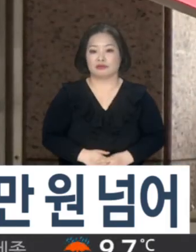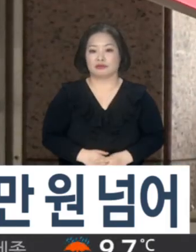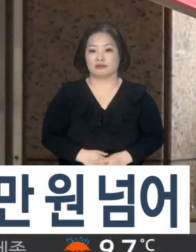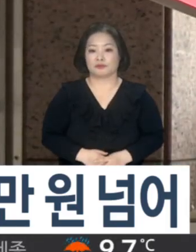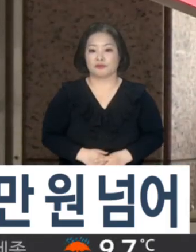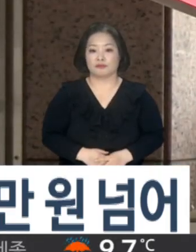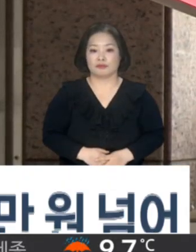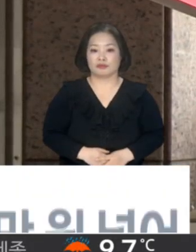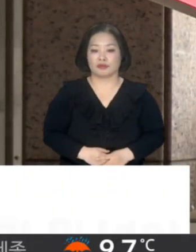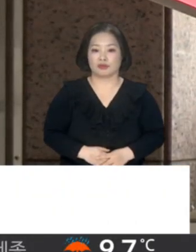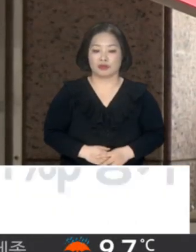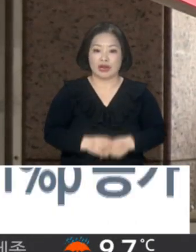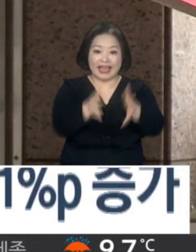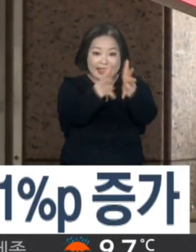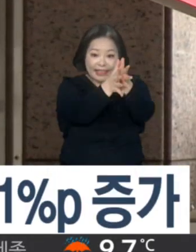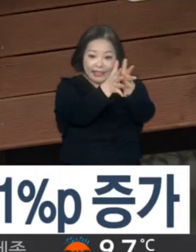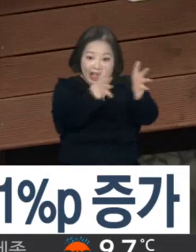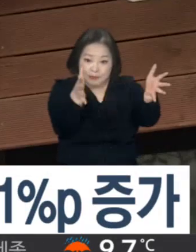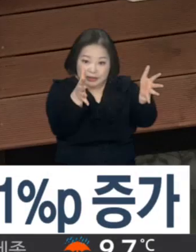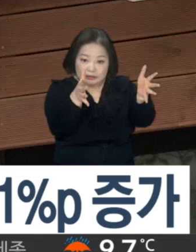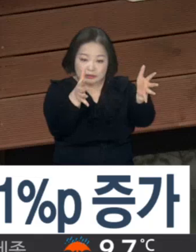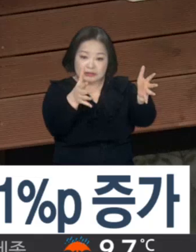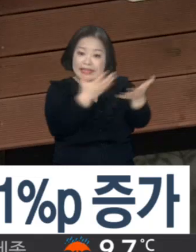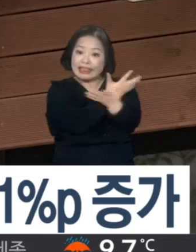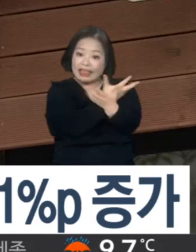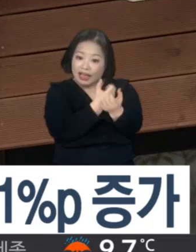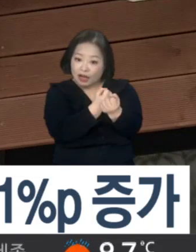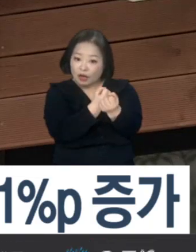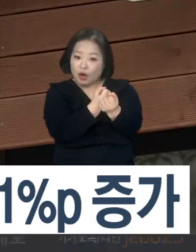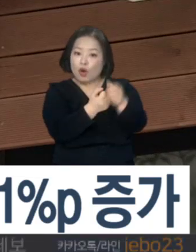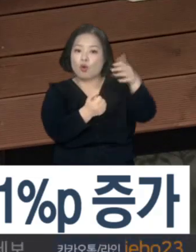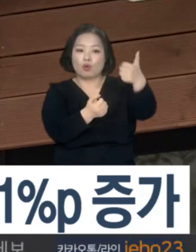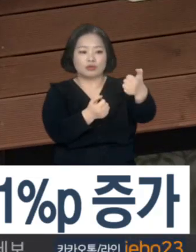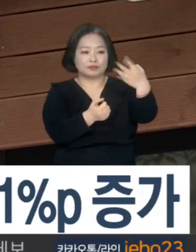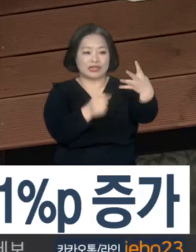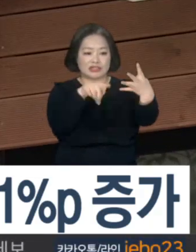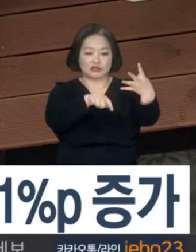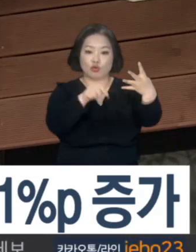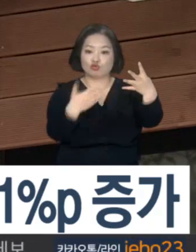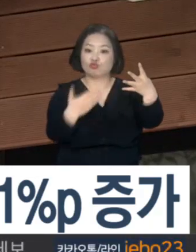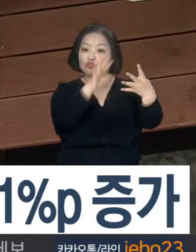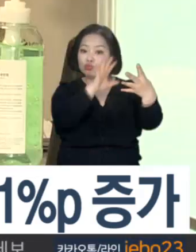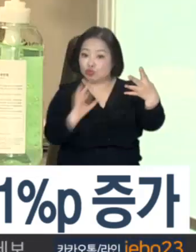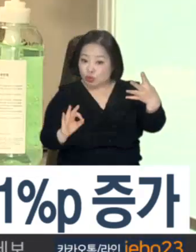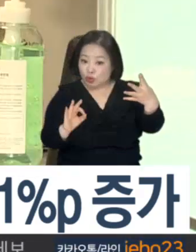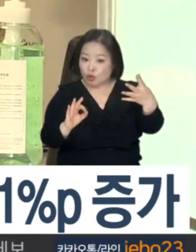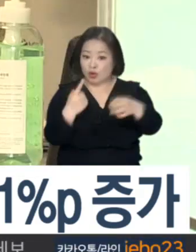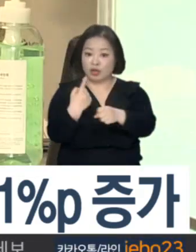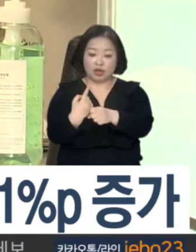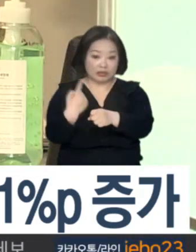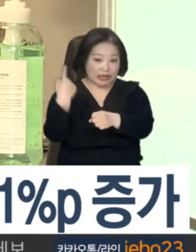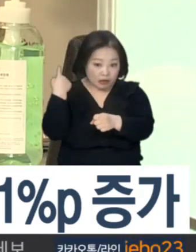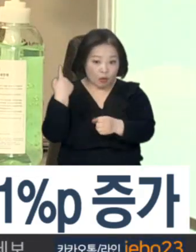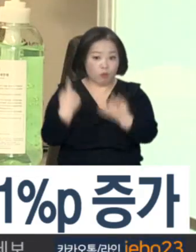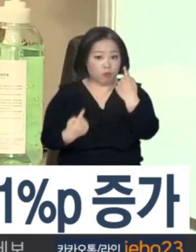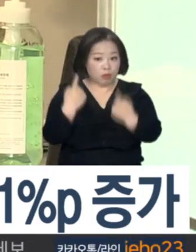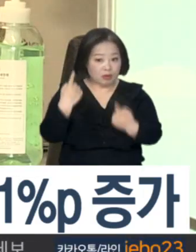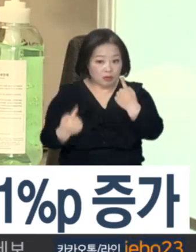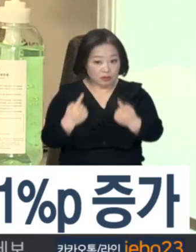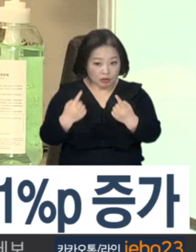지난해 임대차 계약 중 월세 거래 비중은 54.9% 기록해 전년 대비 3.1%